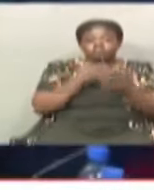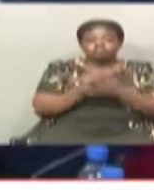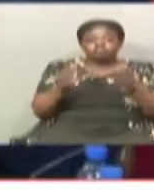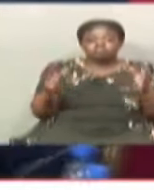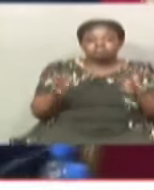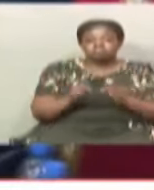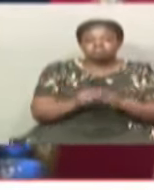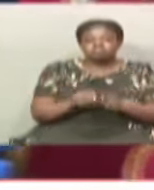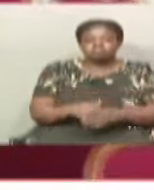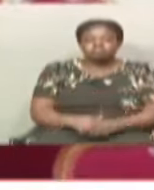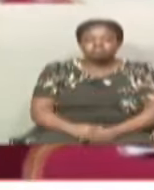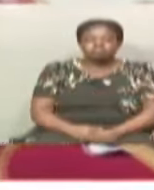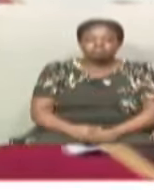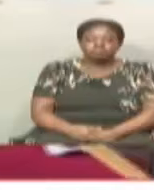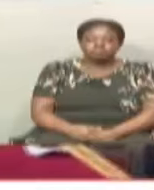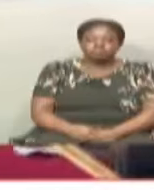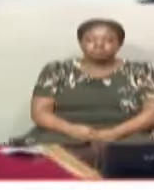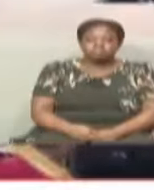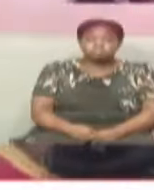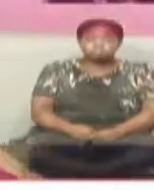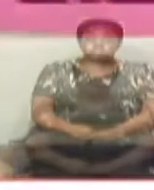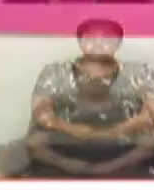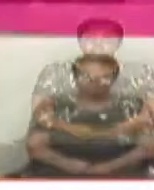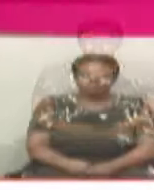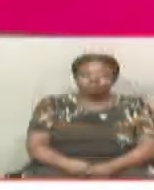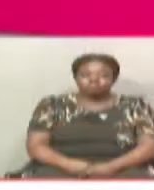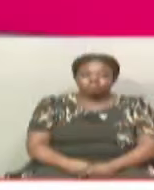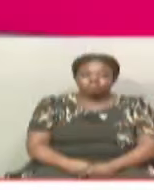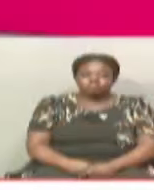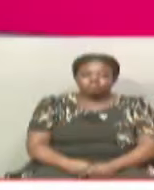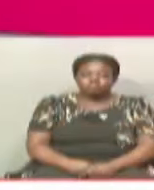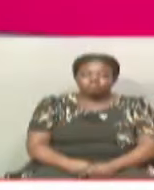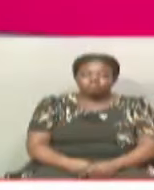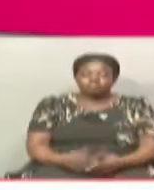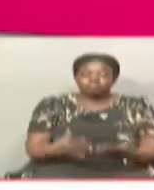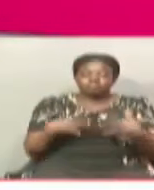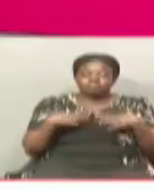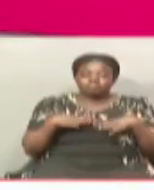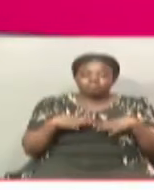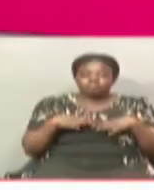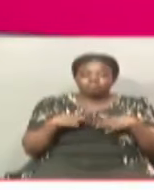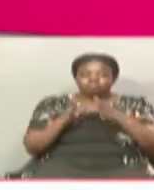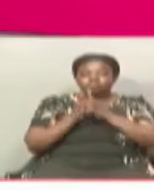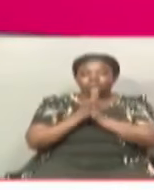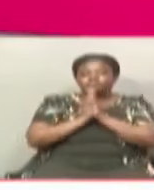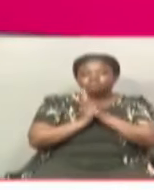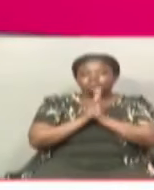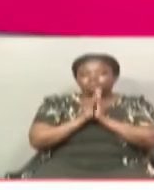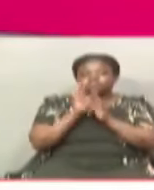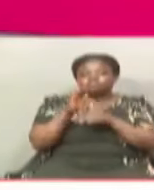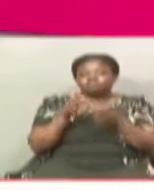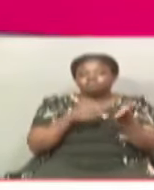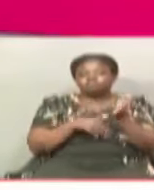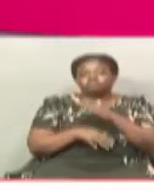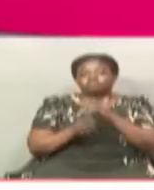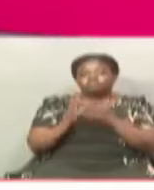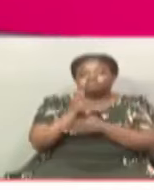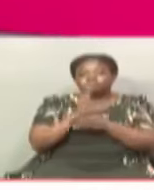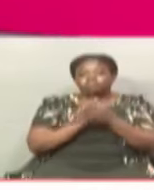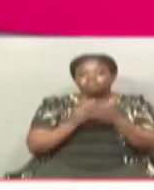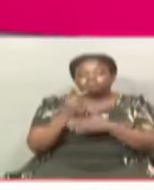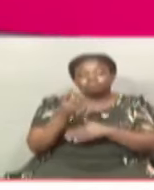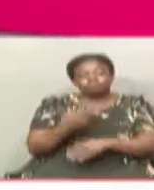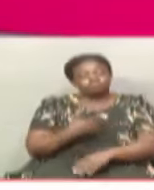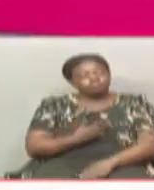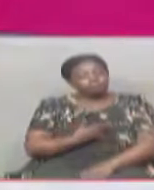utale, nerecho nakasi okusakidde guno okulabukedde TV. Katumulemu katono n'emboozi eyo tudda n'ekitundu ekyokubiri